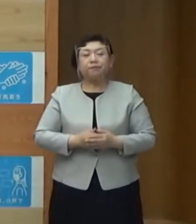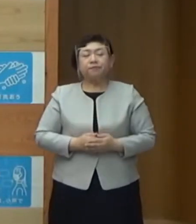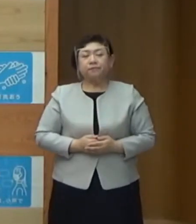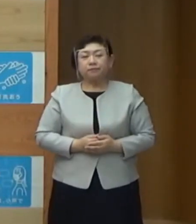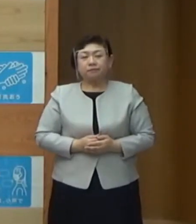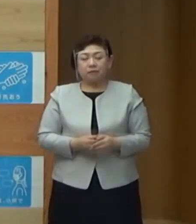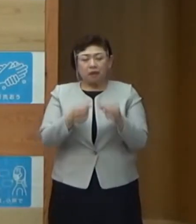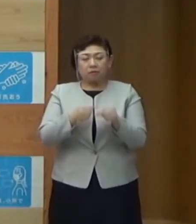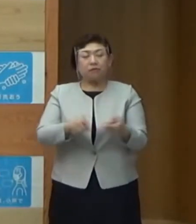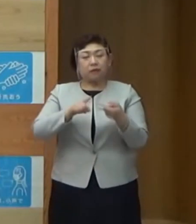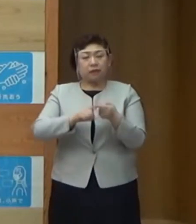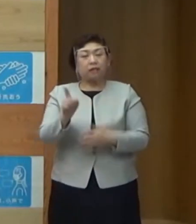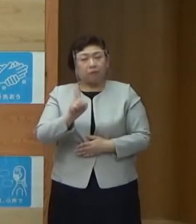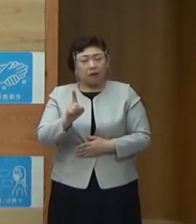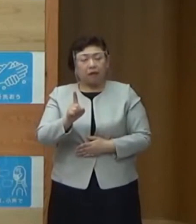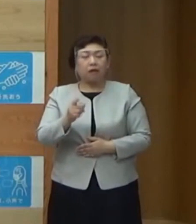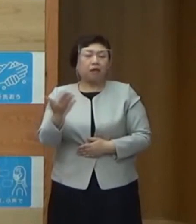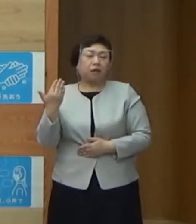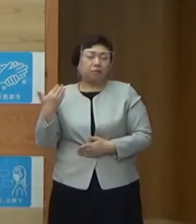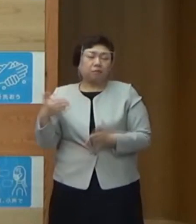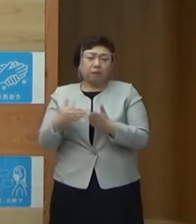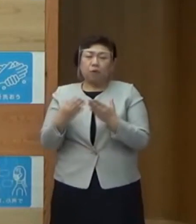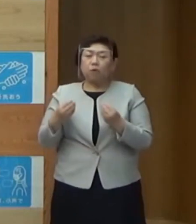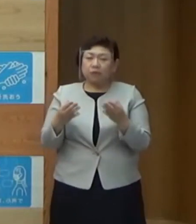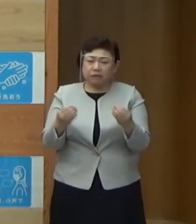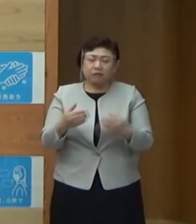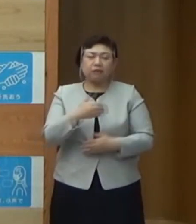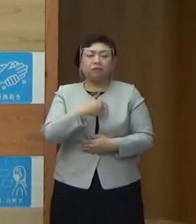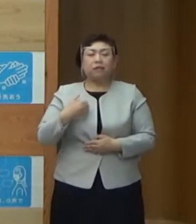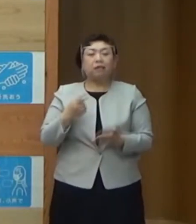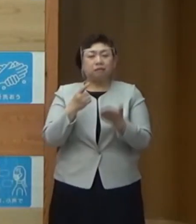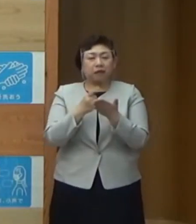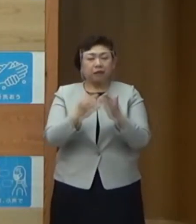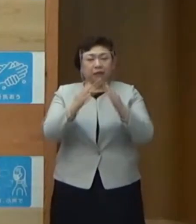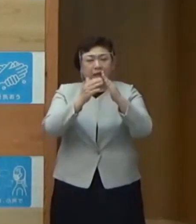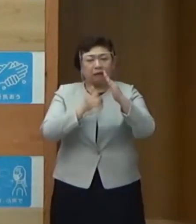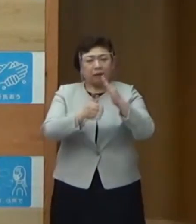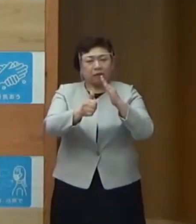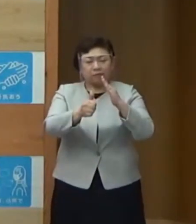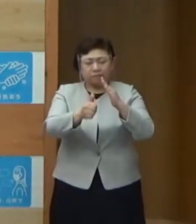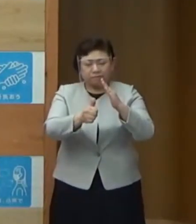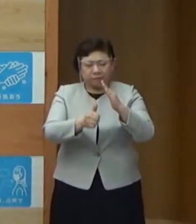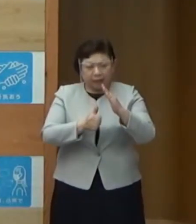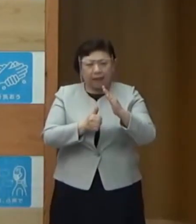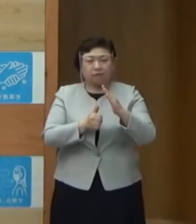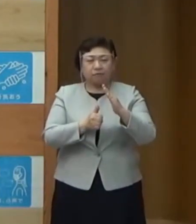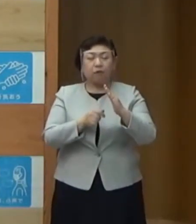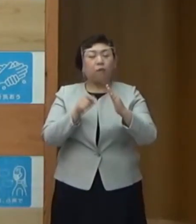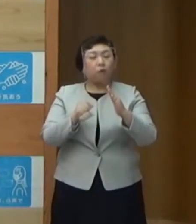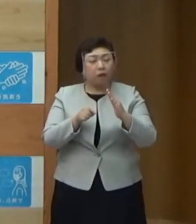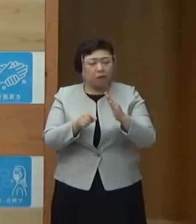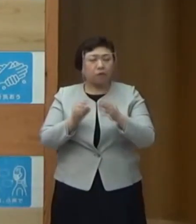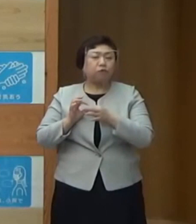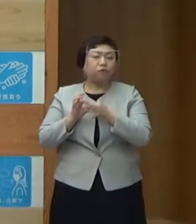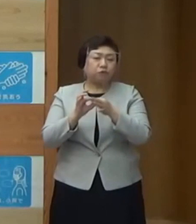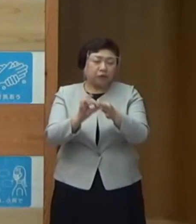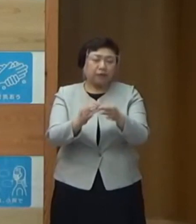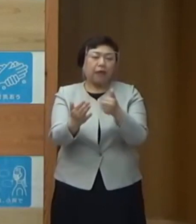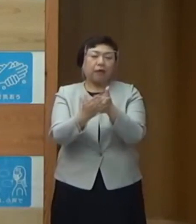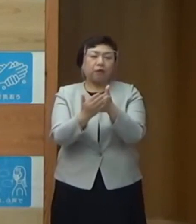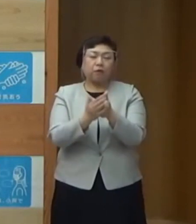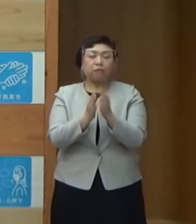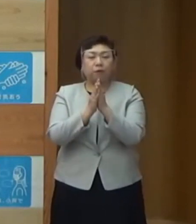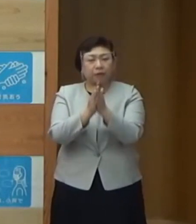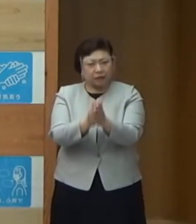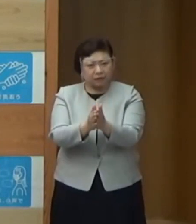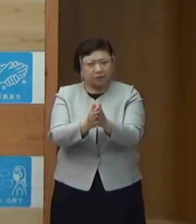ります。具体的には引き続きできる限り外出を控えていただく、このことを引き続きご協力